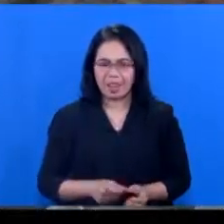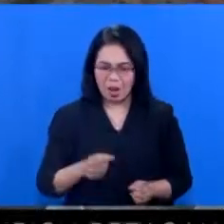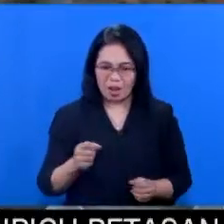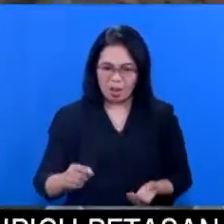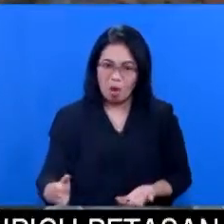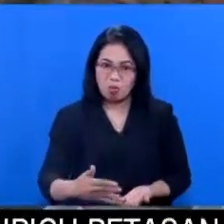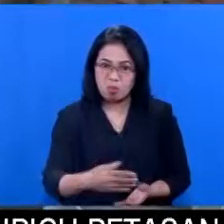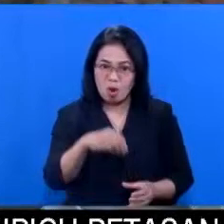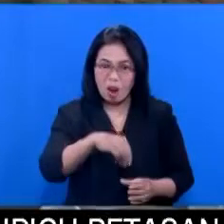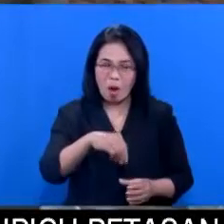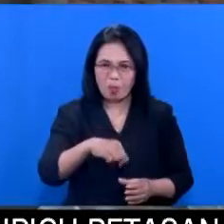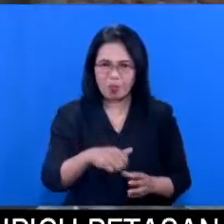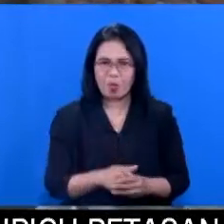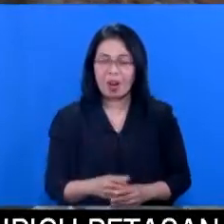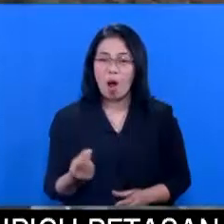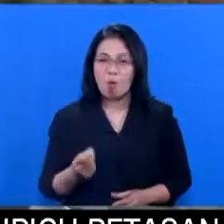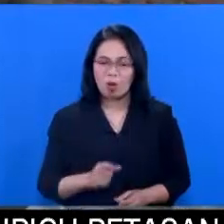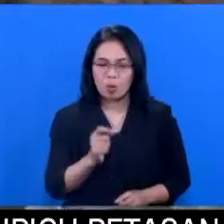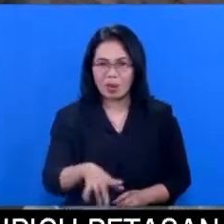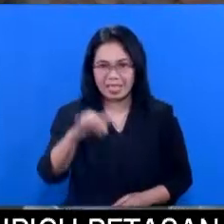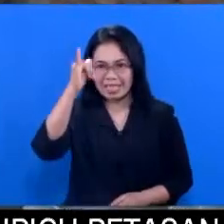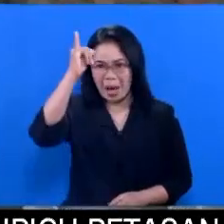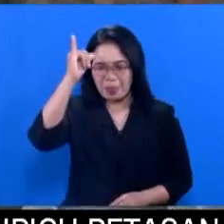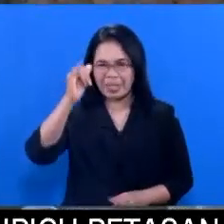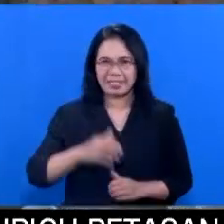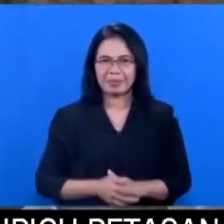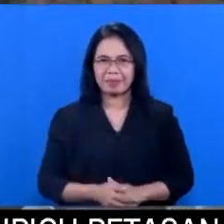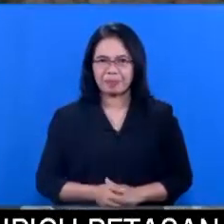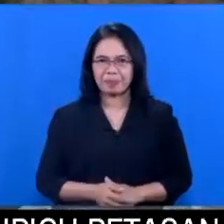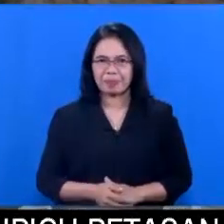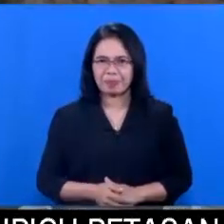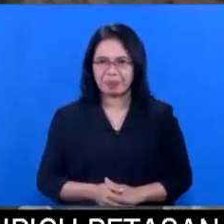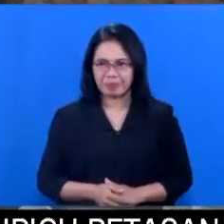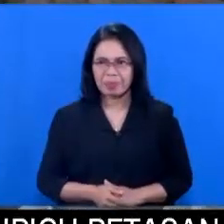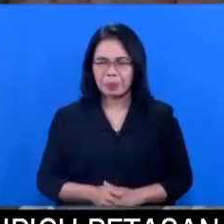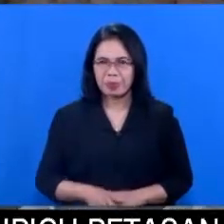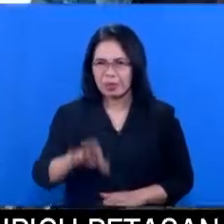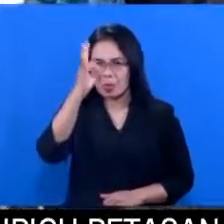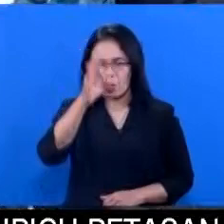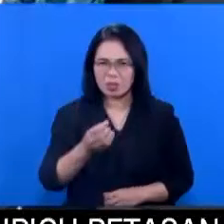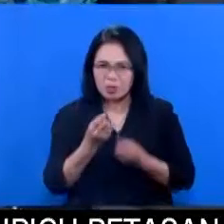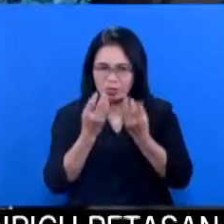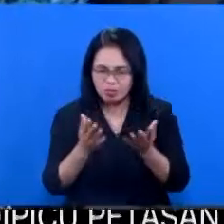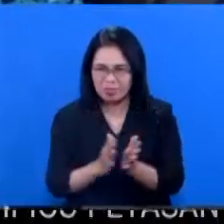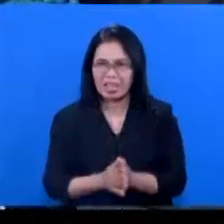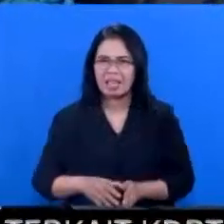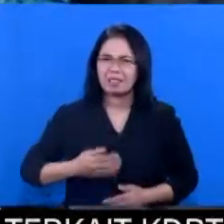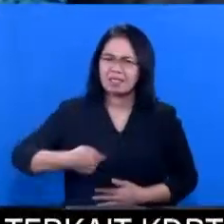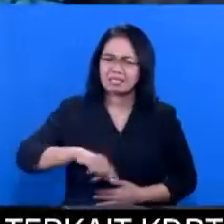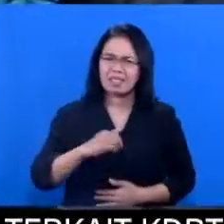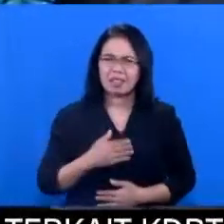situasi pandemi seperti ini, nah, kita tunjukkan bahwa kita juga bisa membantu kepada sesama. Bantuan